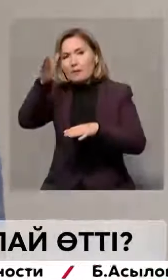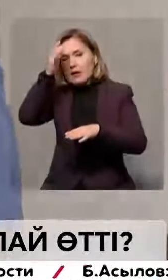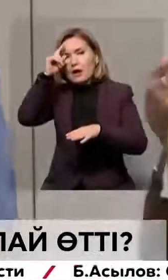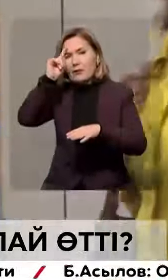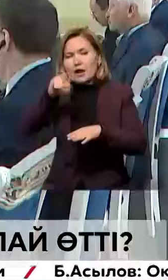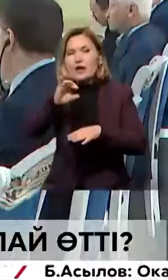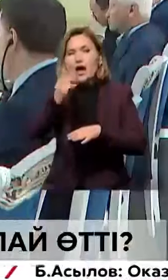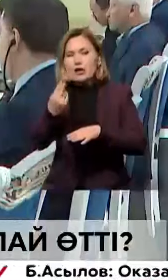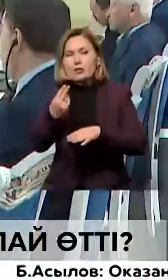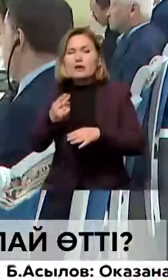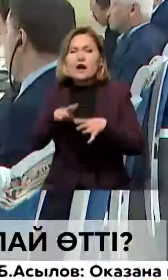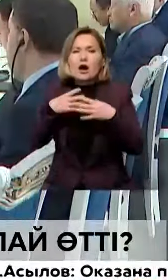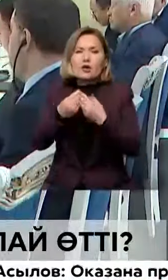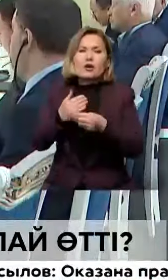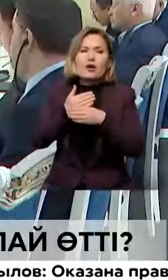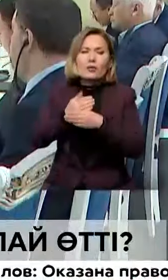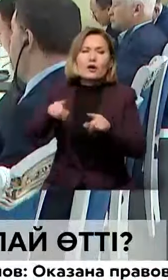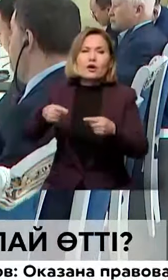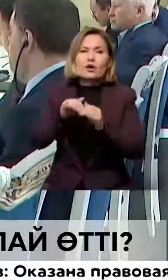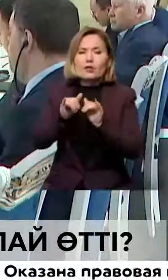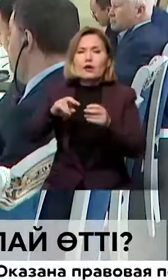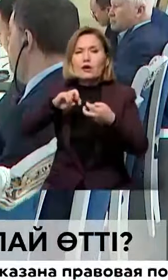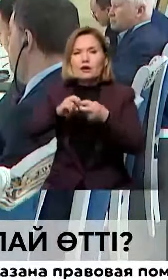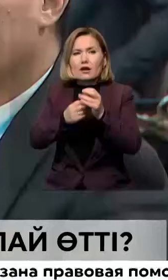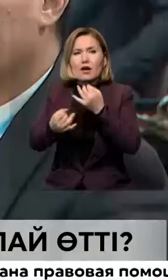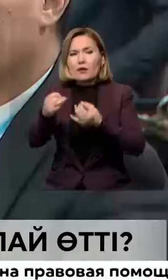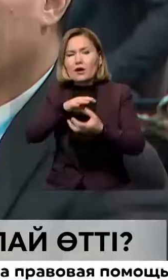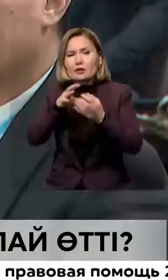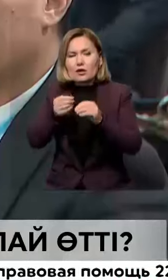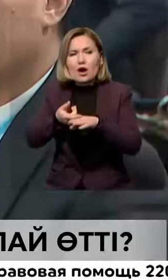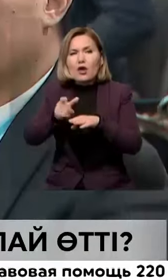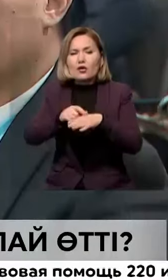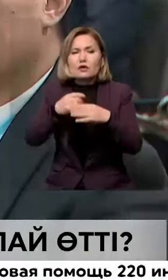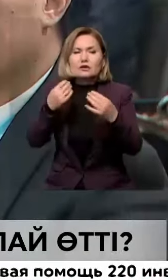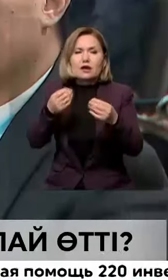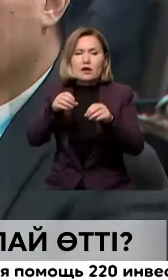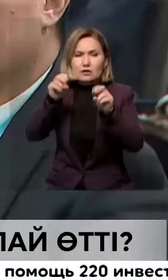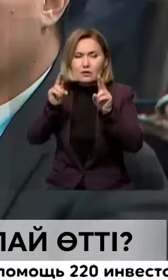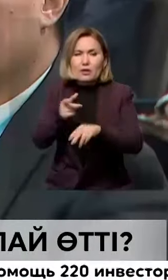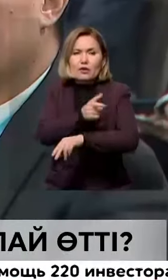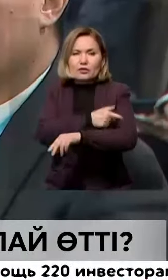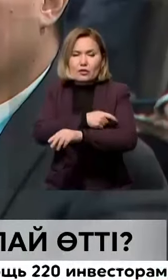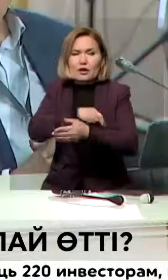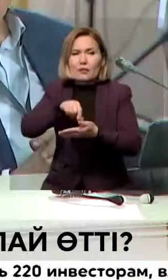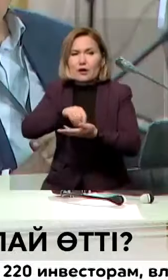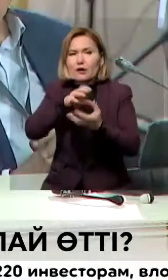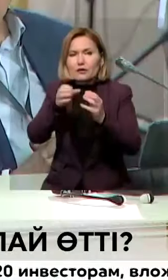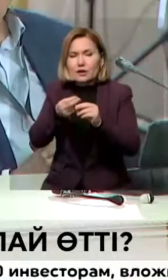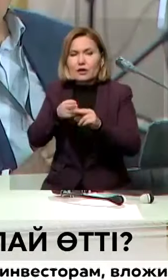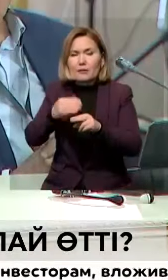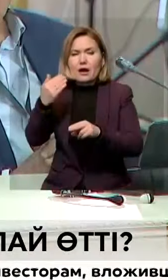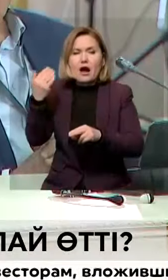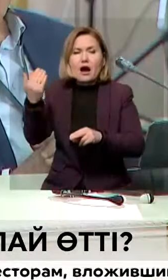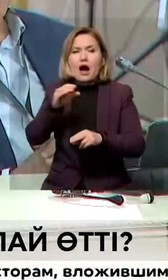және әлеуметтік салаға серпіліс әкелудің жай-жапсары қаралды. Салмақты сарапшылардан оймақты ой түсті. Мәселен, Асқар